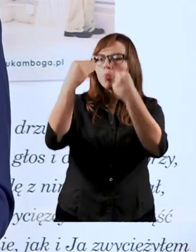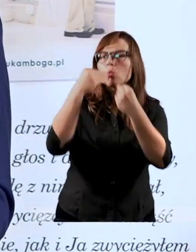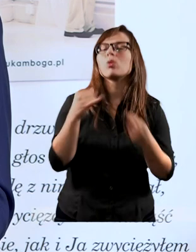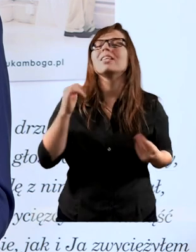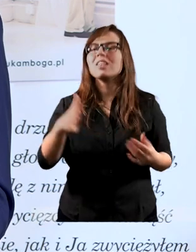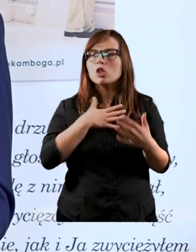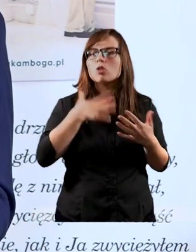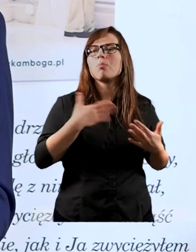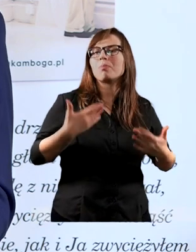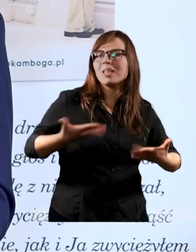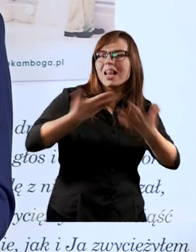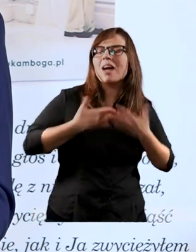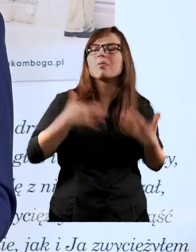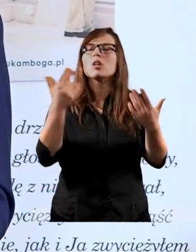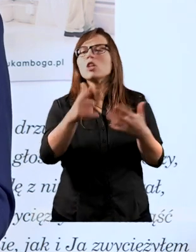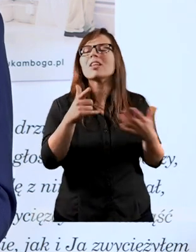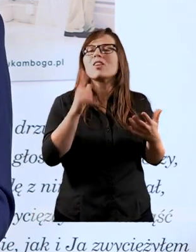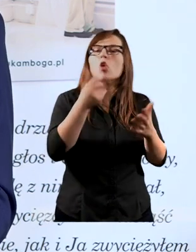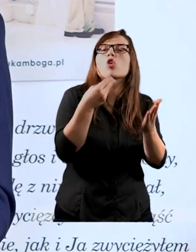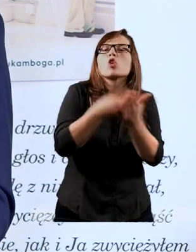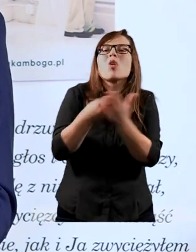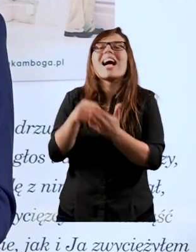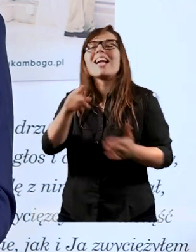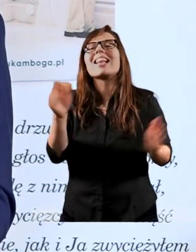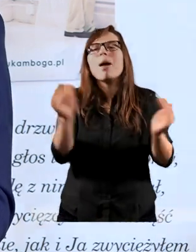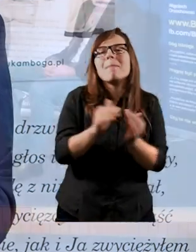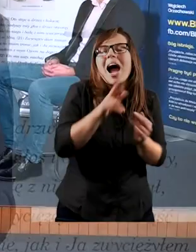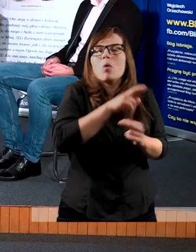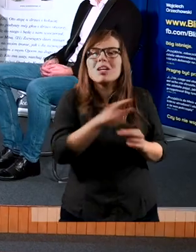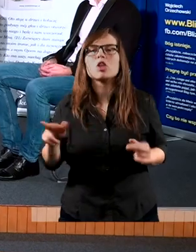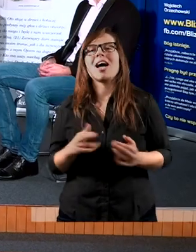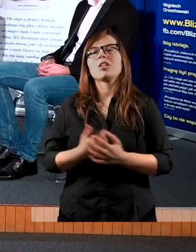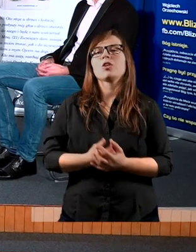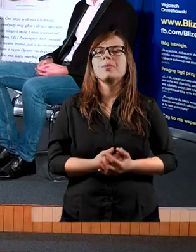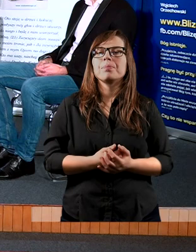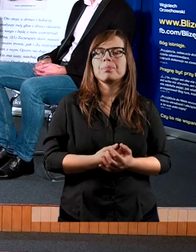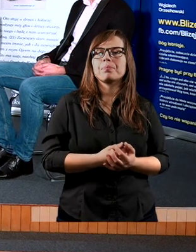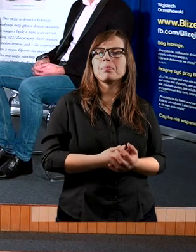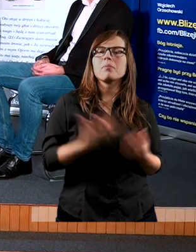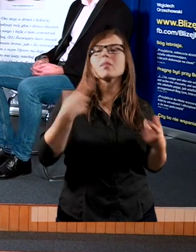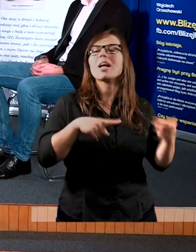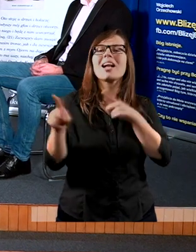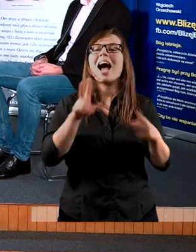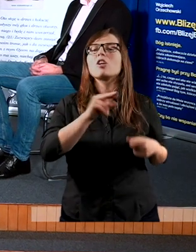to zawdzięcza. I cieszyć się małymi rzeczami. Tak, tak. To jest wielki skarb. Nie znaczy, że ktoś, kto ma mało,